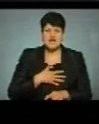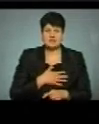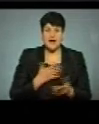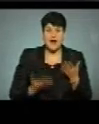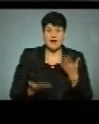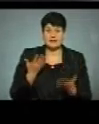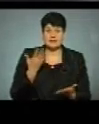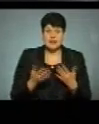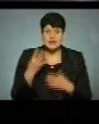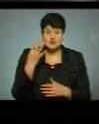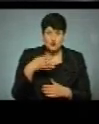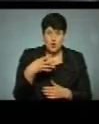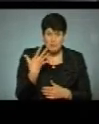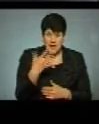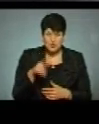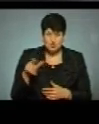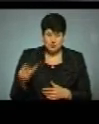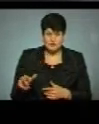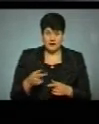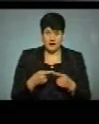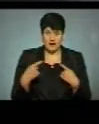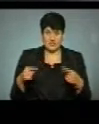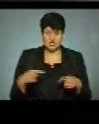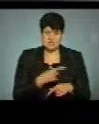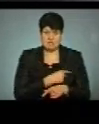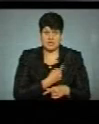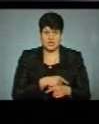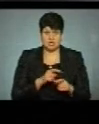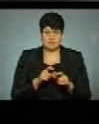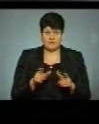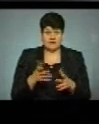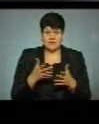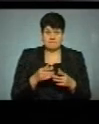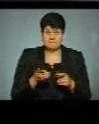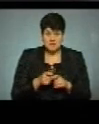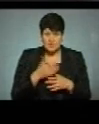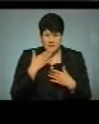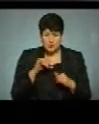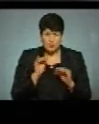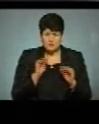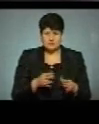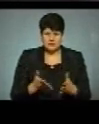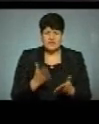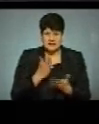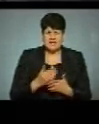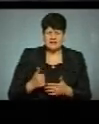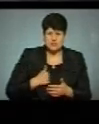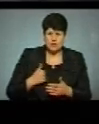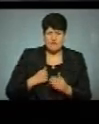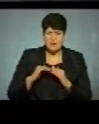Але 45 чоловік, решта медичний персонал. Ви вже більше не маєте де їх поселити, є воєнні